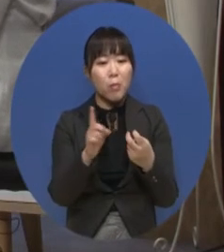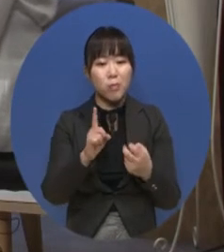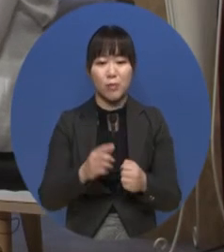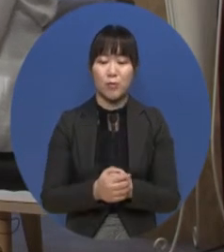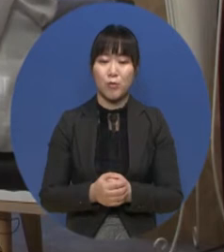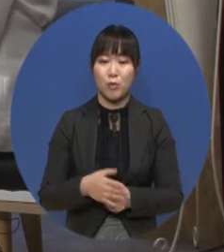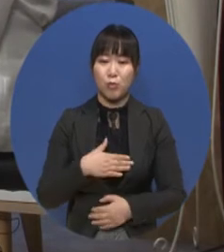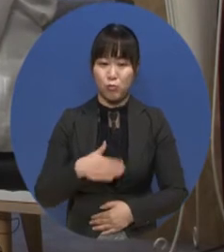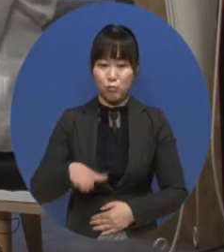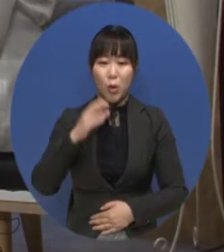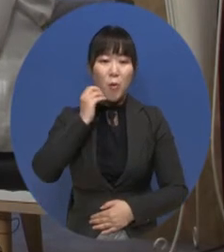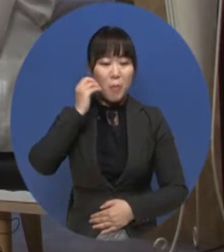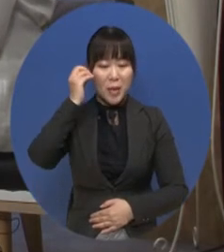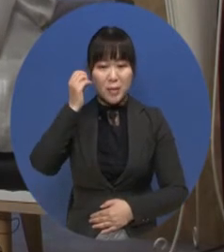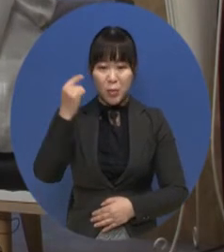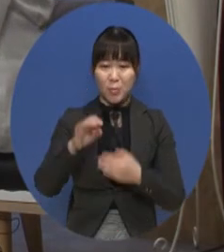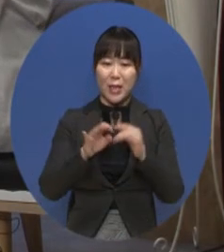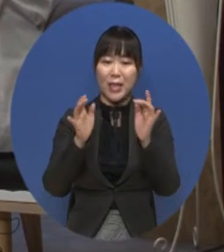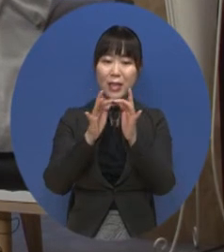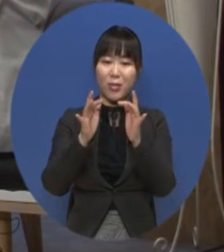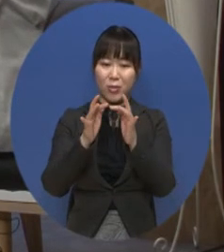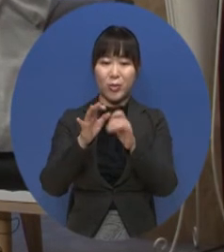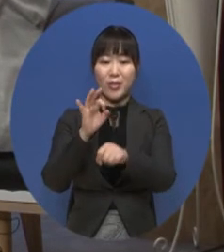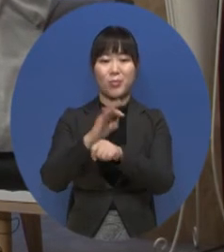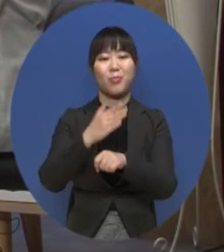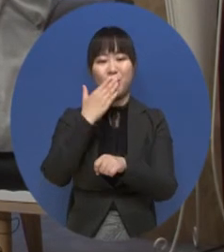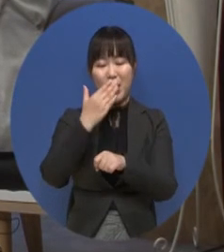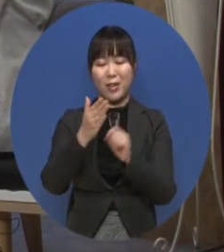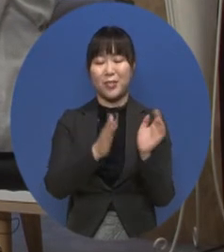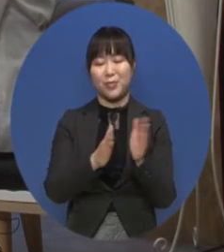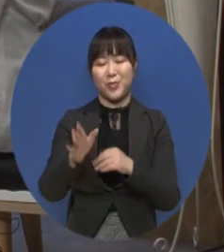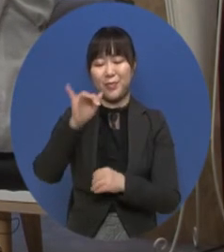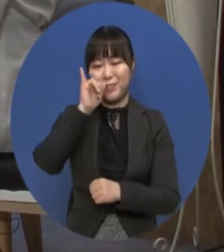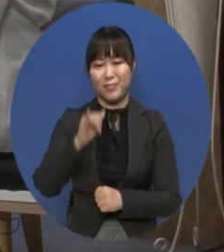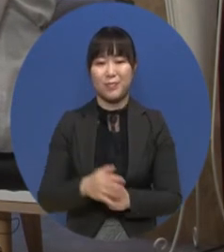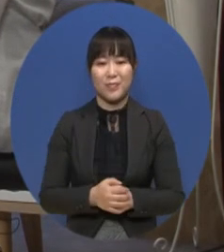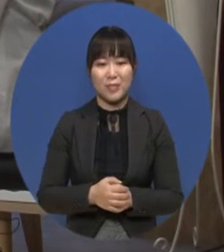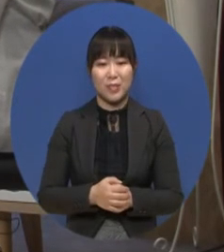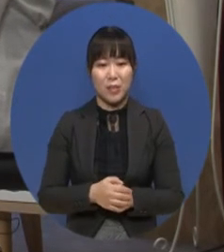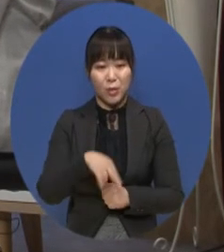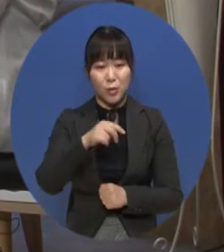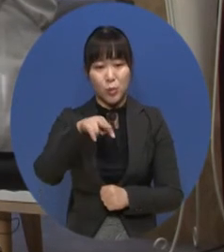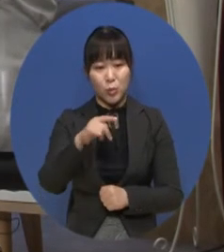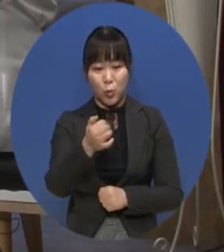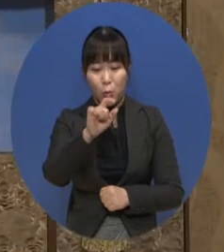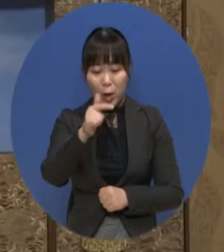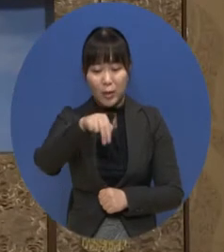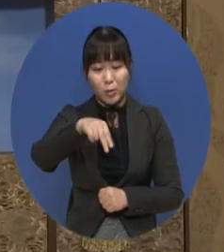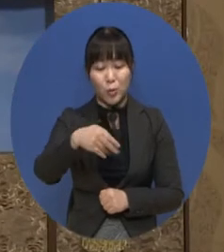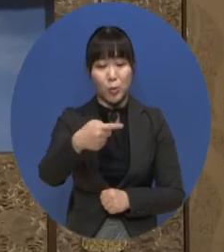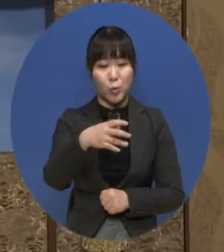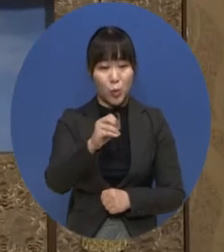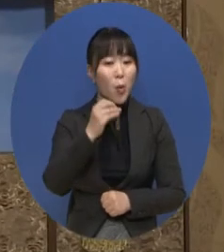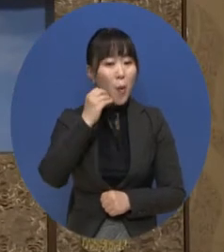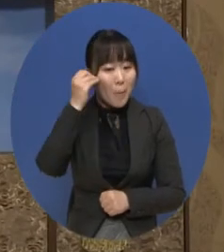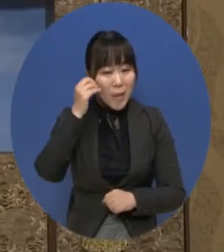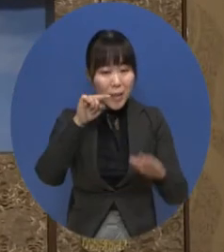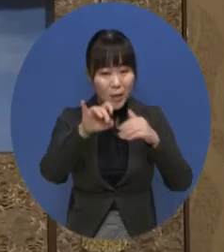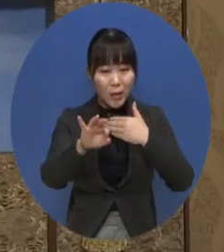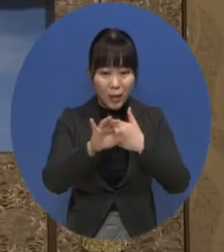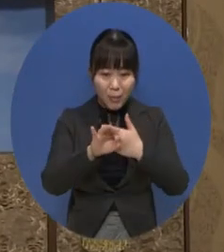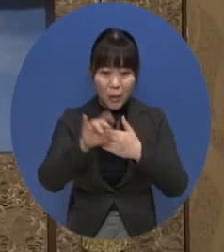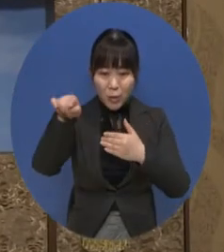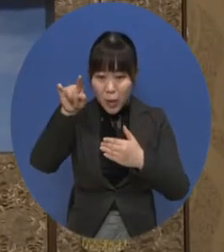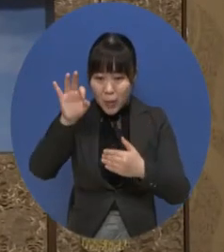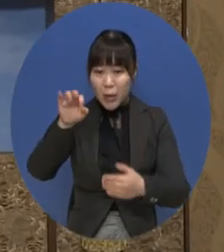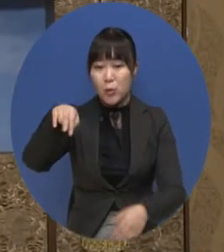있나요? 구매는 저희 홈페이지에 들어오시면 온라인으로 편하게 하실 수 있도록 준비를 했습니다. 아, 소소한 소통 홈페이지에 네. 들어가면 소소한 소통 홈페이지에 들어오면 네. 메뉴